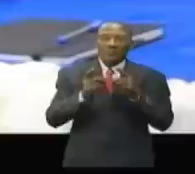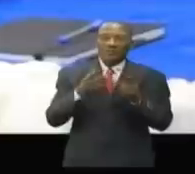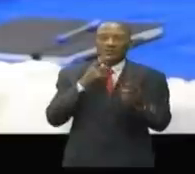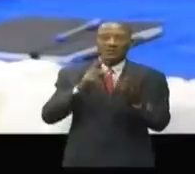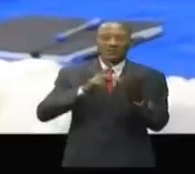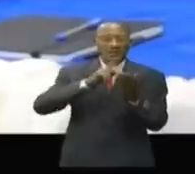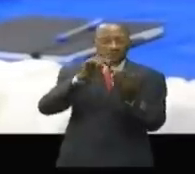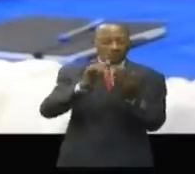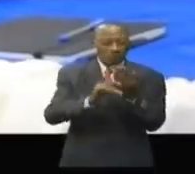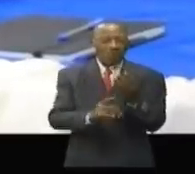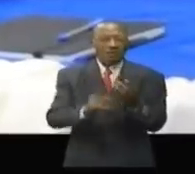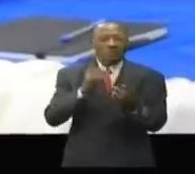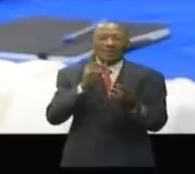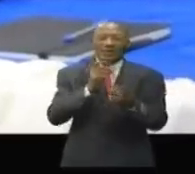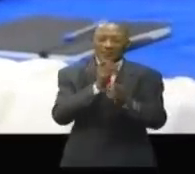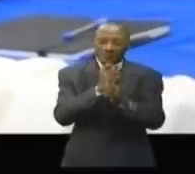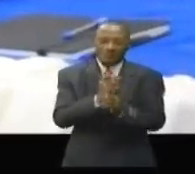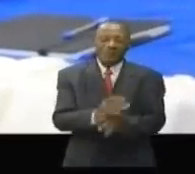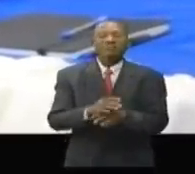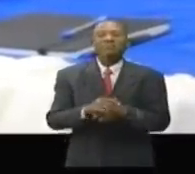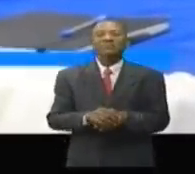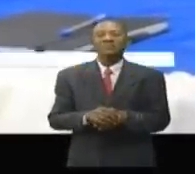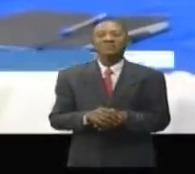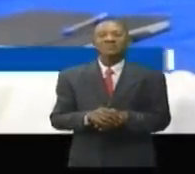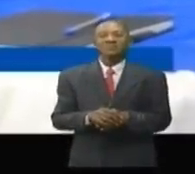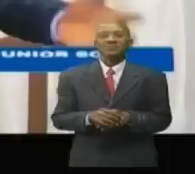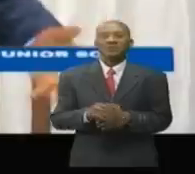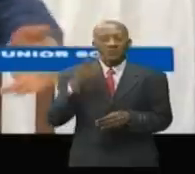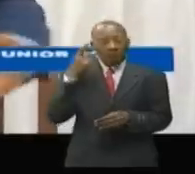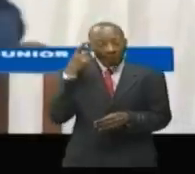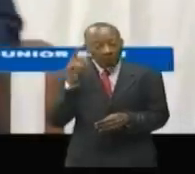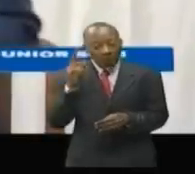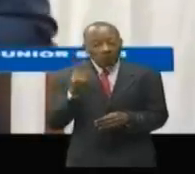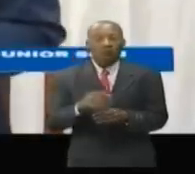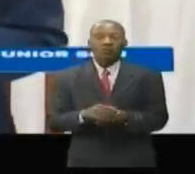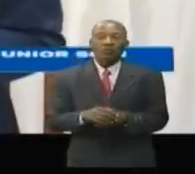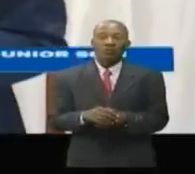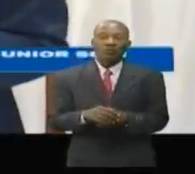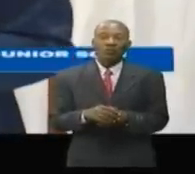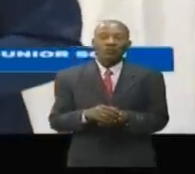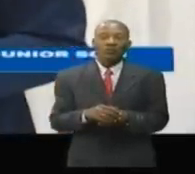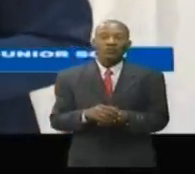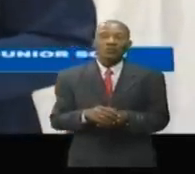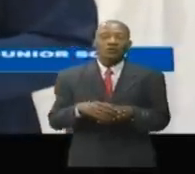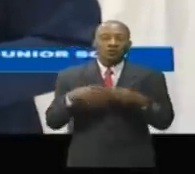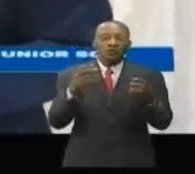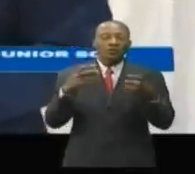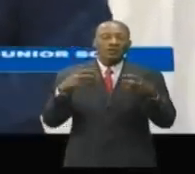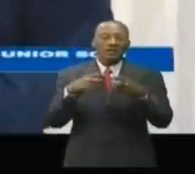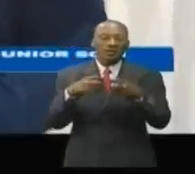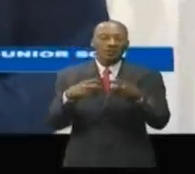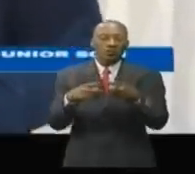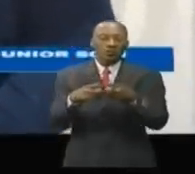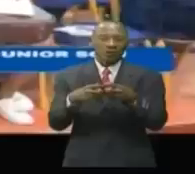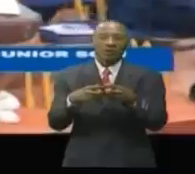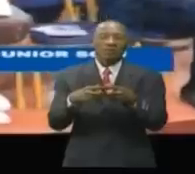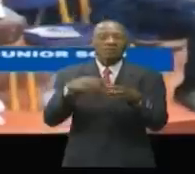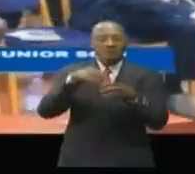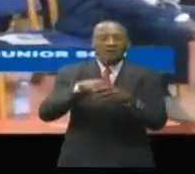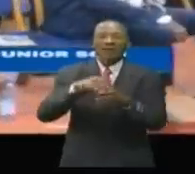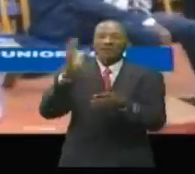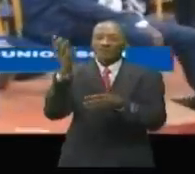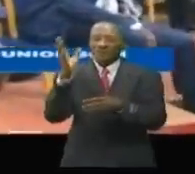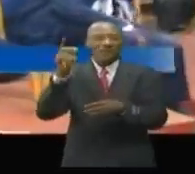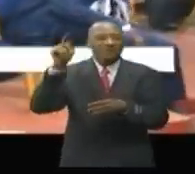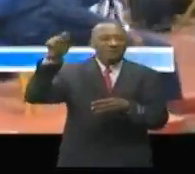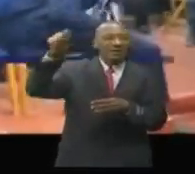structuré avec des projets bancables. Selon lui, il faudrait aussi électrifier les milieux ruraux autant